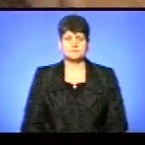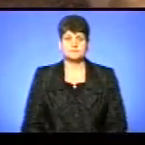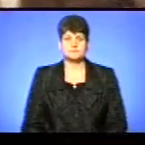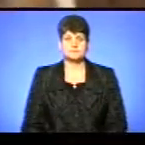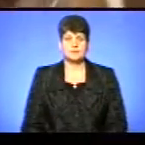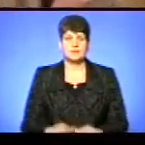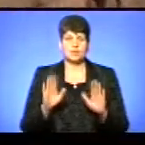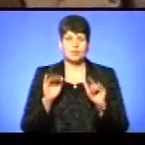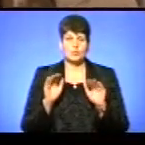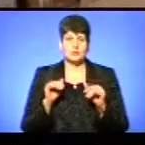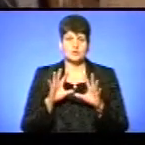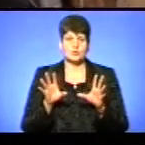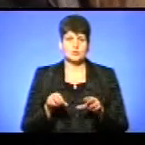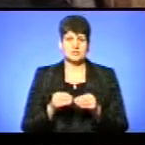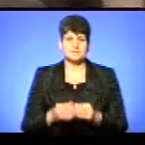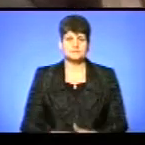10:00. До побачення.